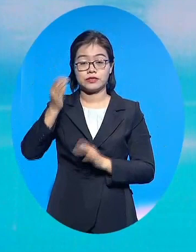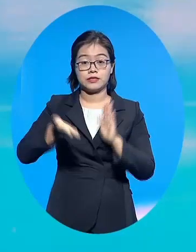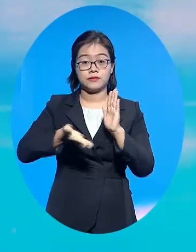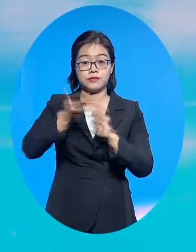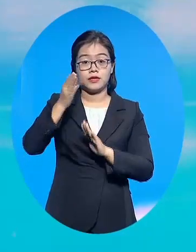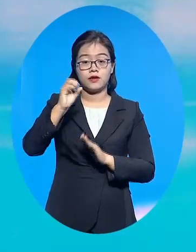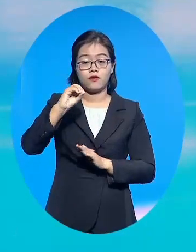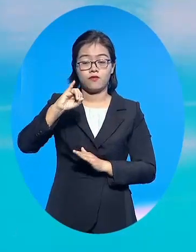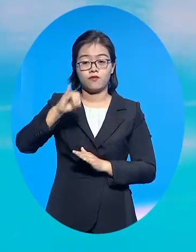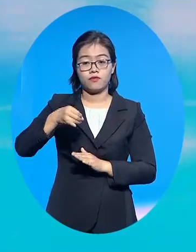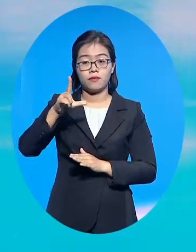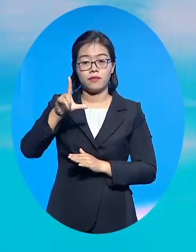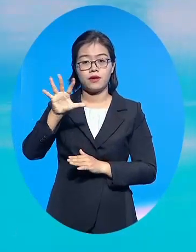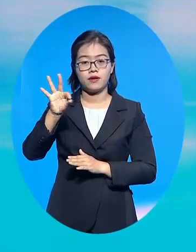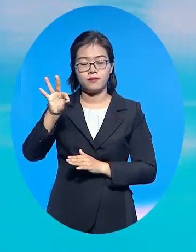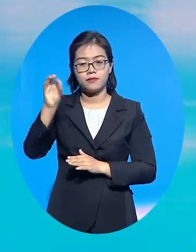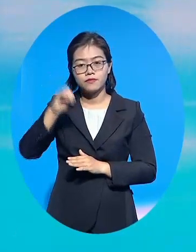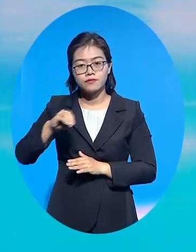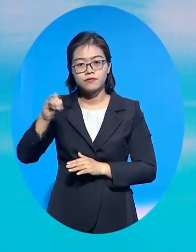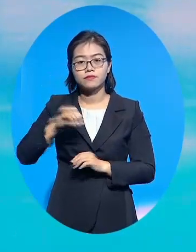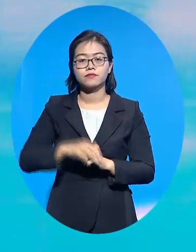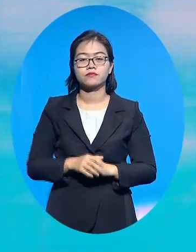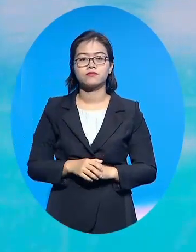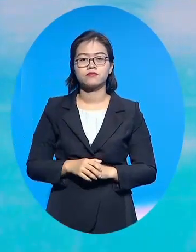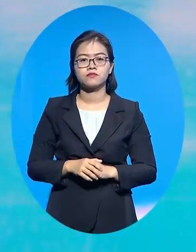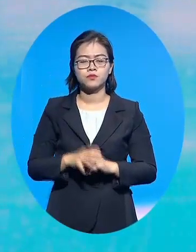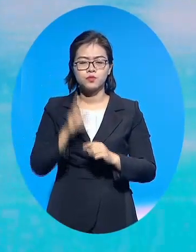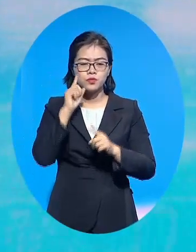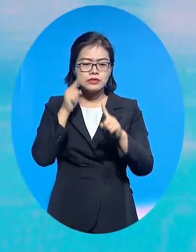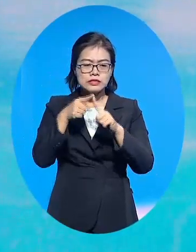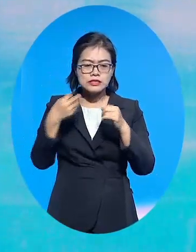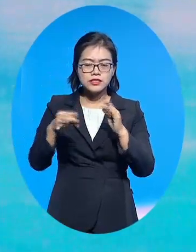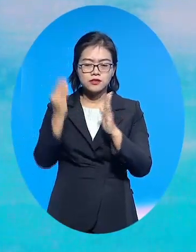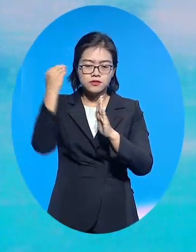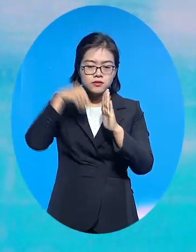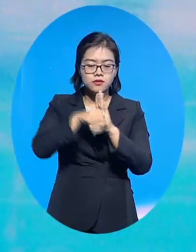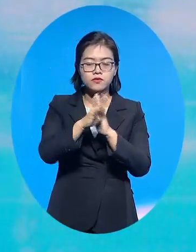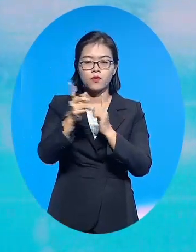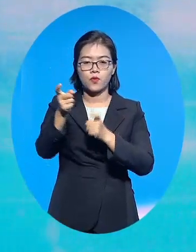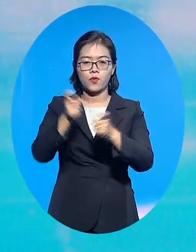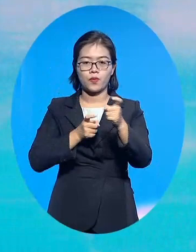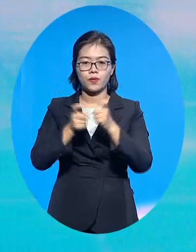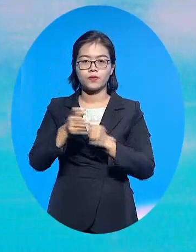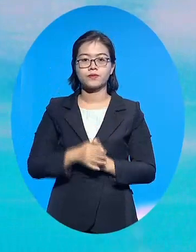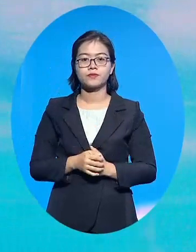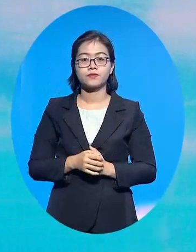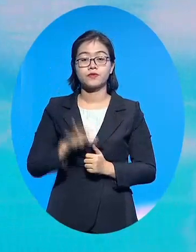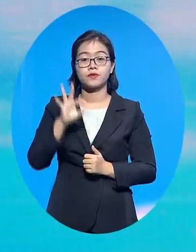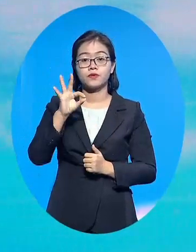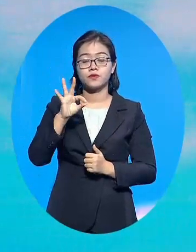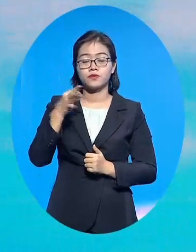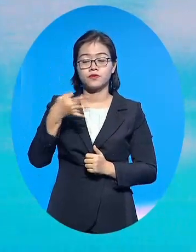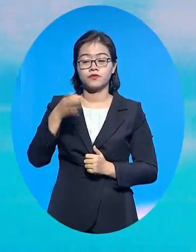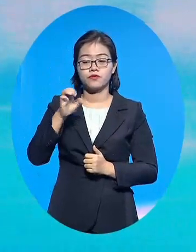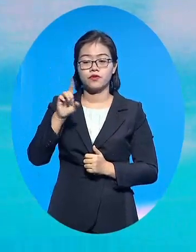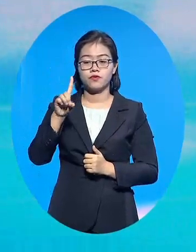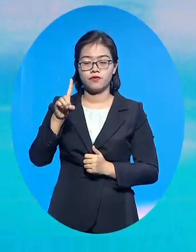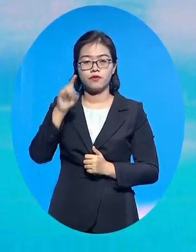lần thứ tư liên tiếp nhằm kiềm chế lạm phát thị trường chứng khoán Mỹ đã giảm mạnh sau bài phát biểu của Chủ tịch firest